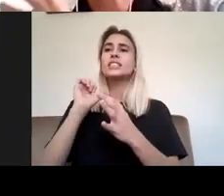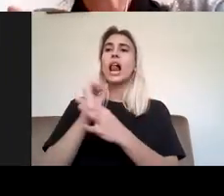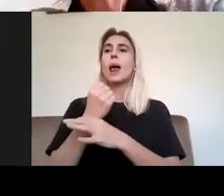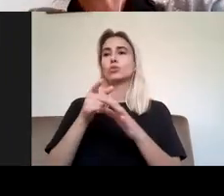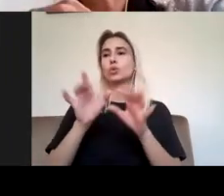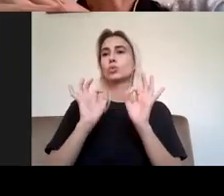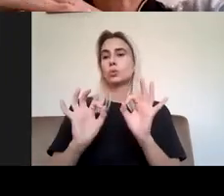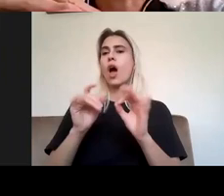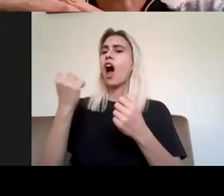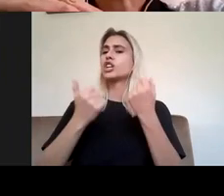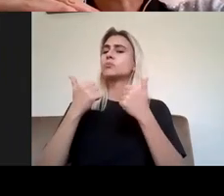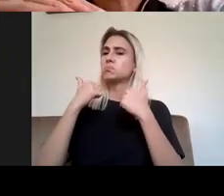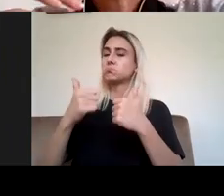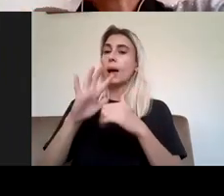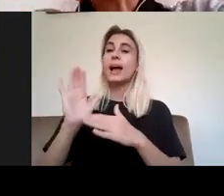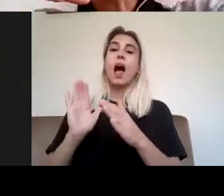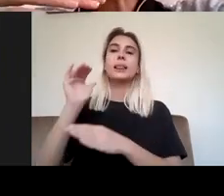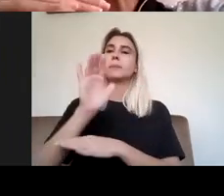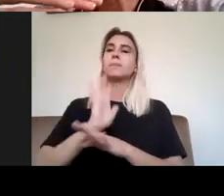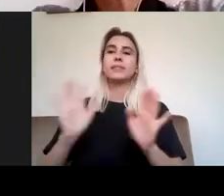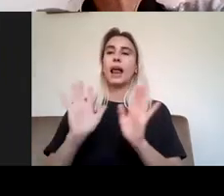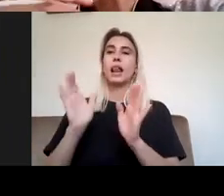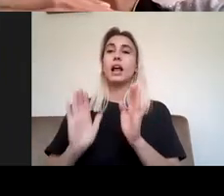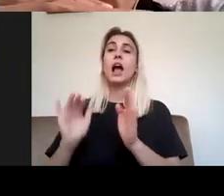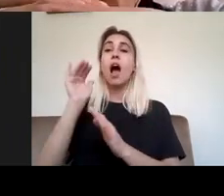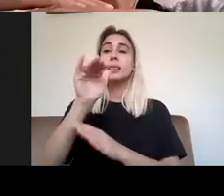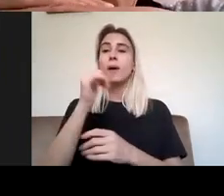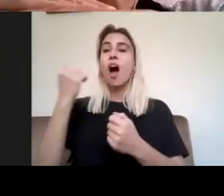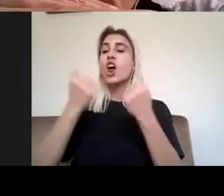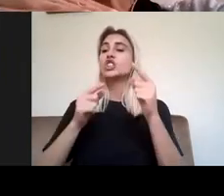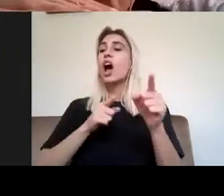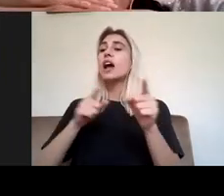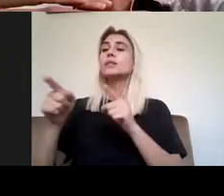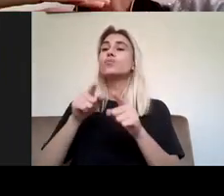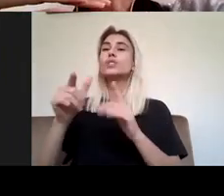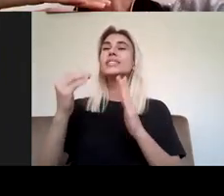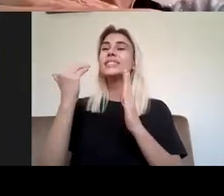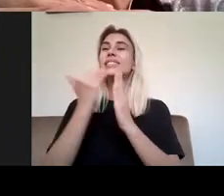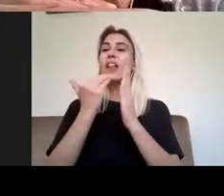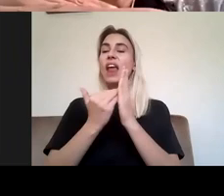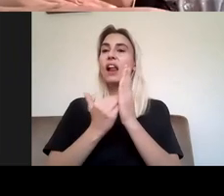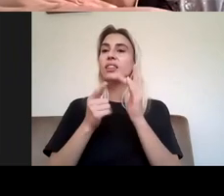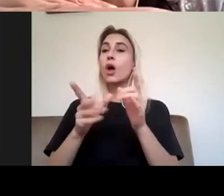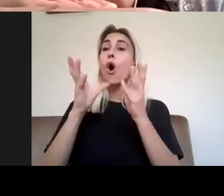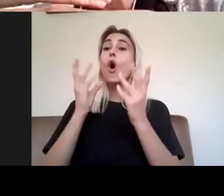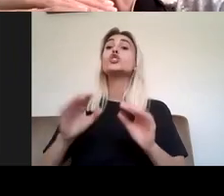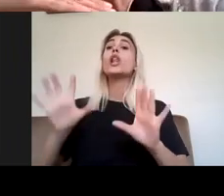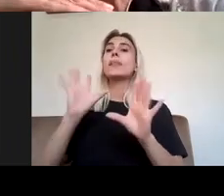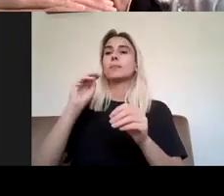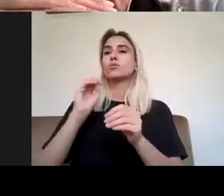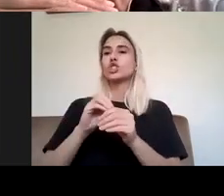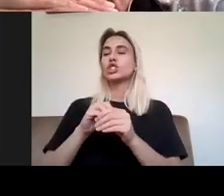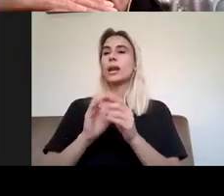Araç okey ama kaldırım değil. Kaldırımla araç arasındaki bu standardı oluşturamadığımız için